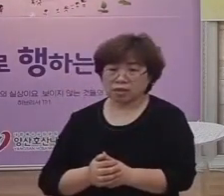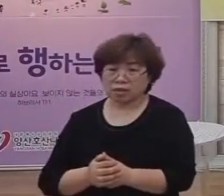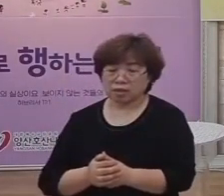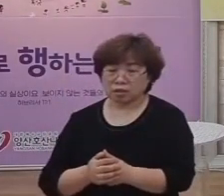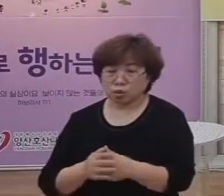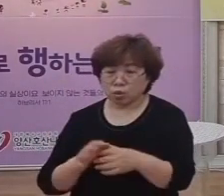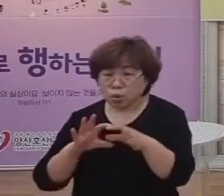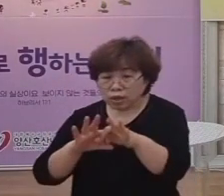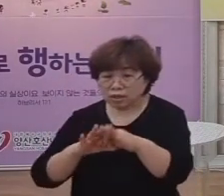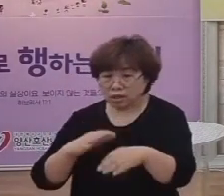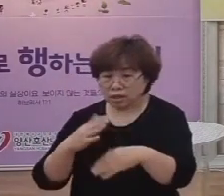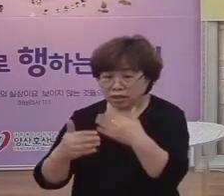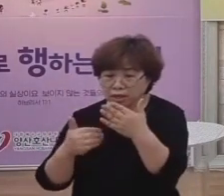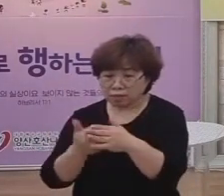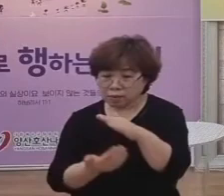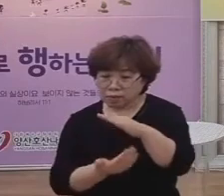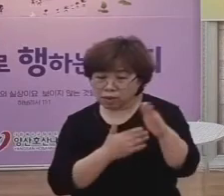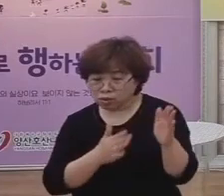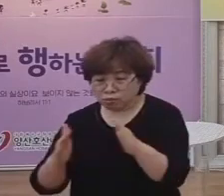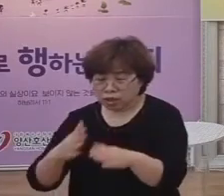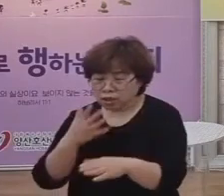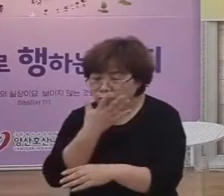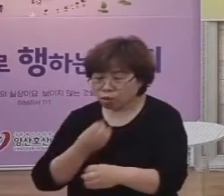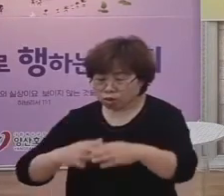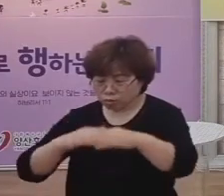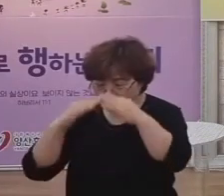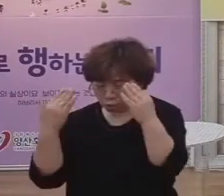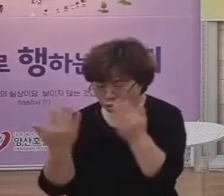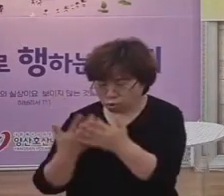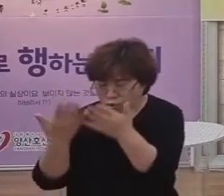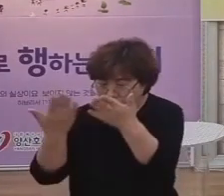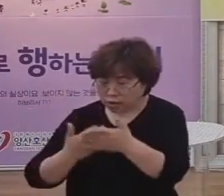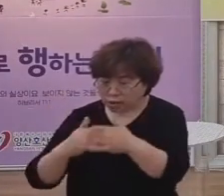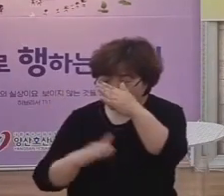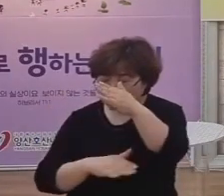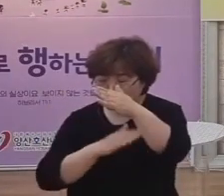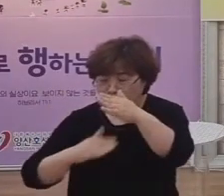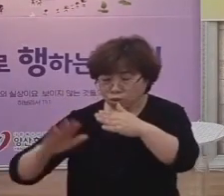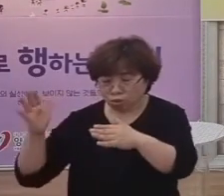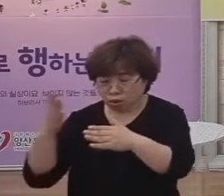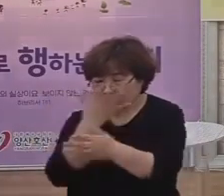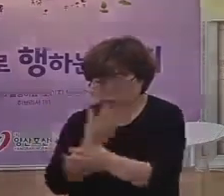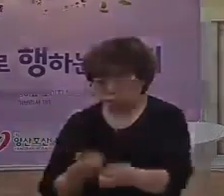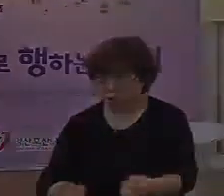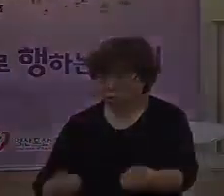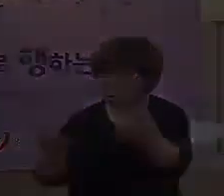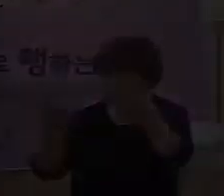복을 소유하는 우리 양산 호산나교회 모든 성도님들 이번 한 주간 다 되시기를 주님의 이름으로 축복합니다.